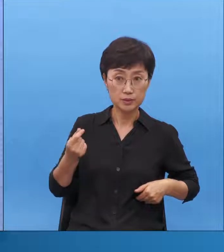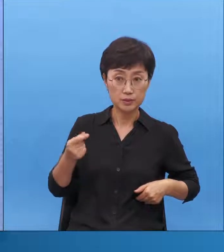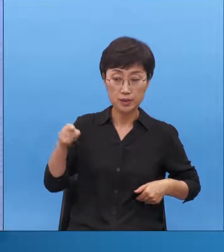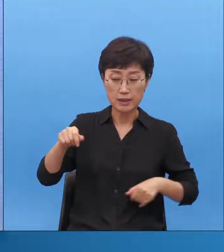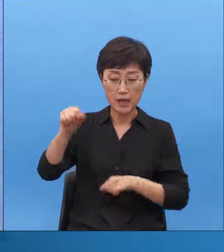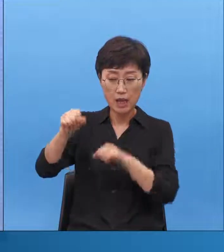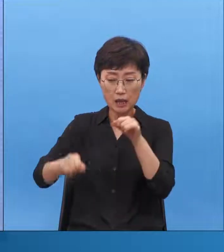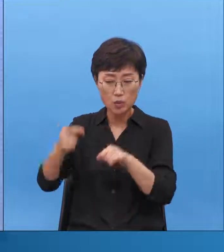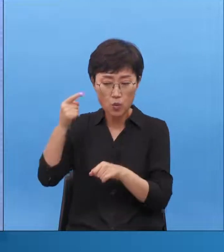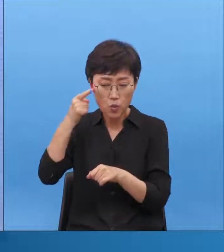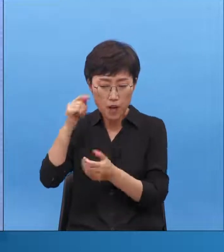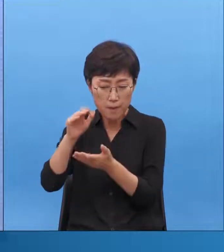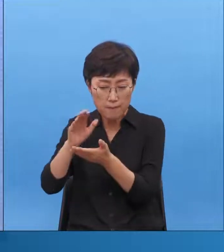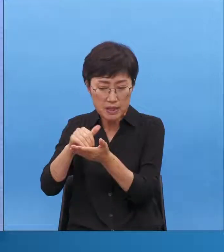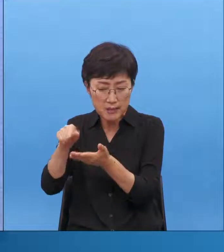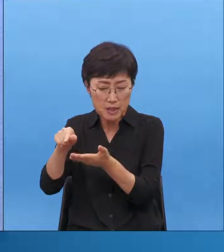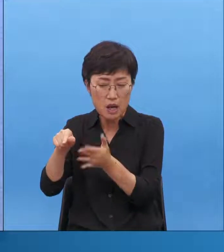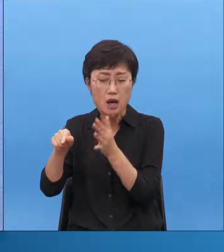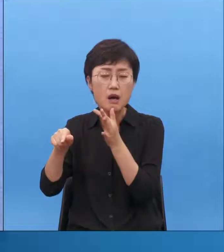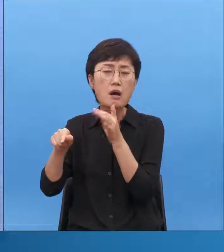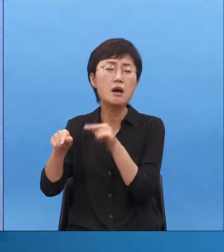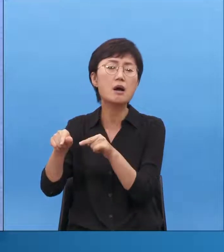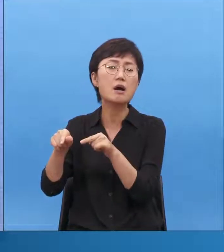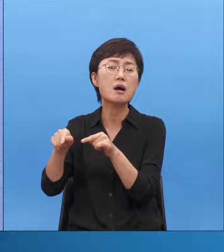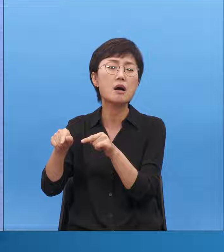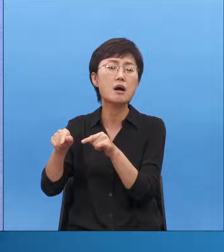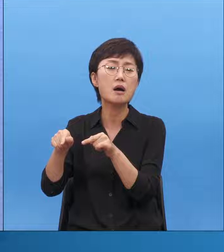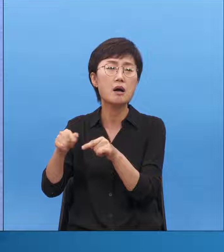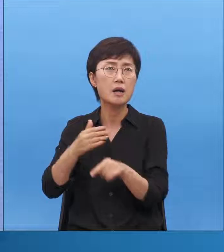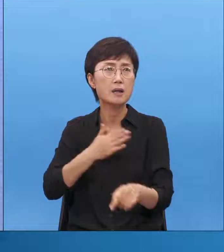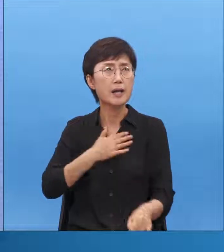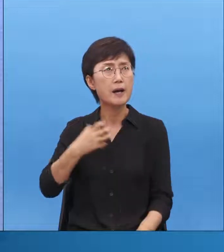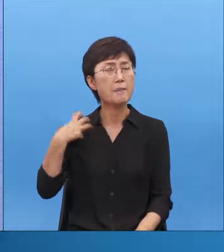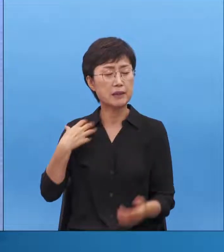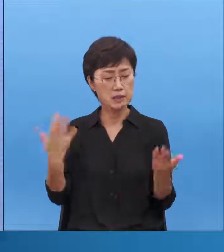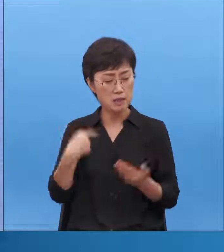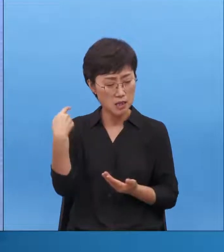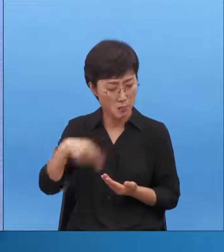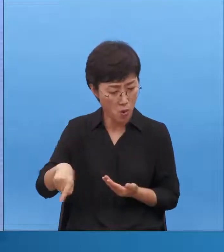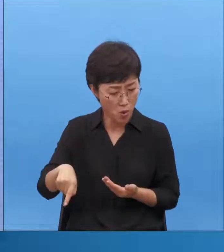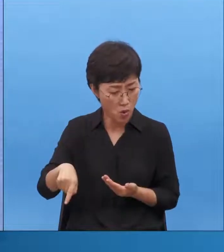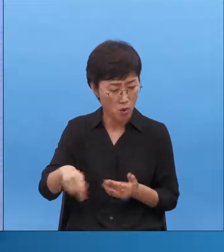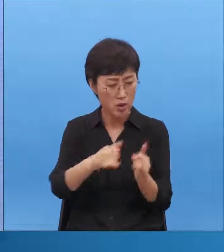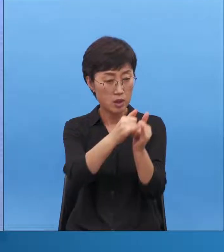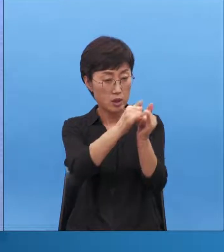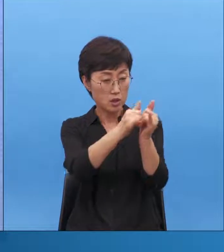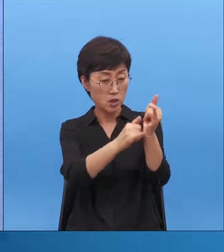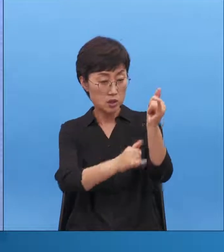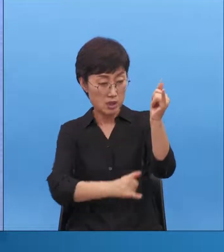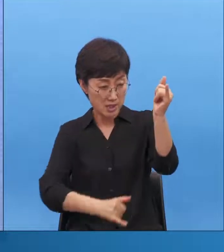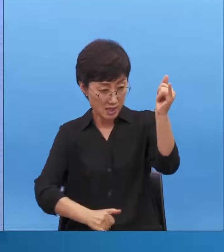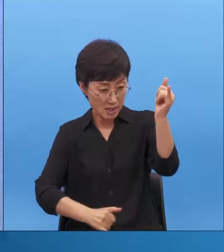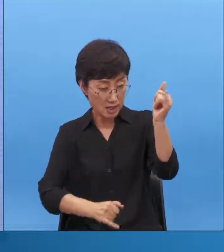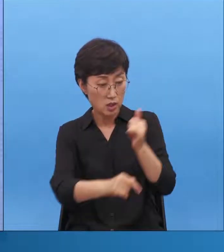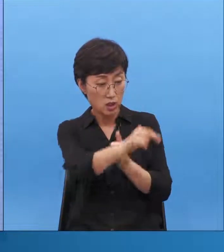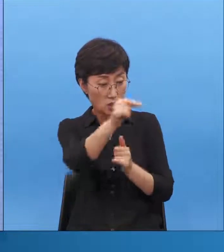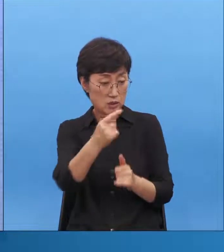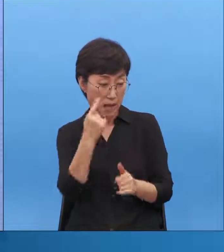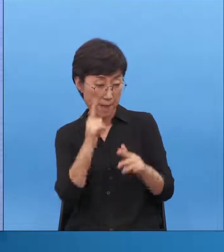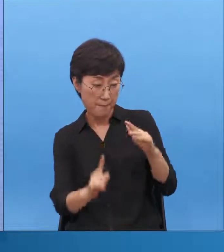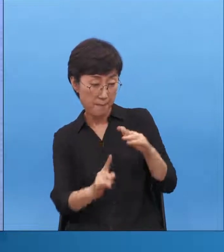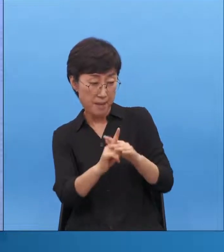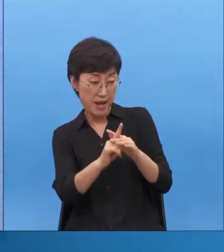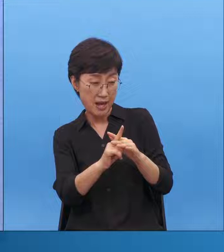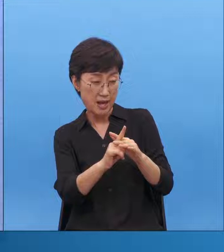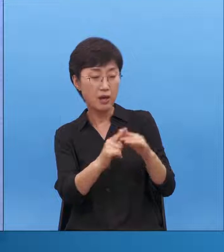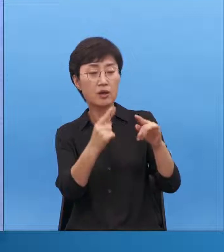번도 없는 교회를 지어라. Let's build the church that never existed in history. 역사상에 한 번도 없는 내 업을 작품으로